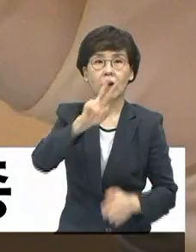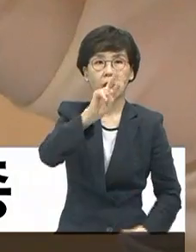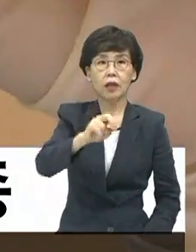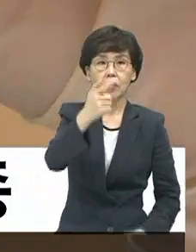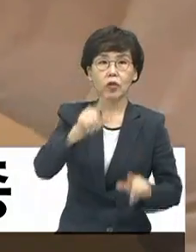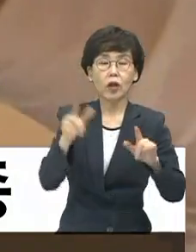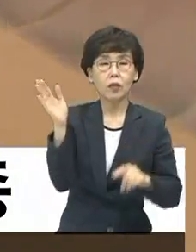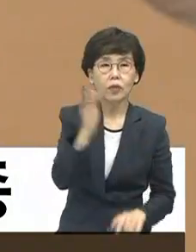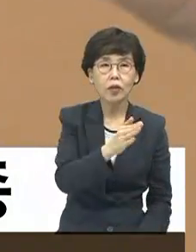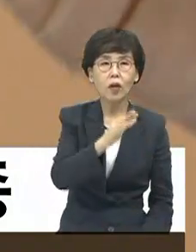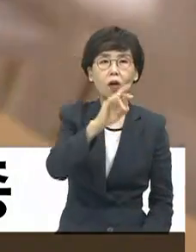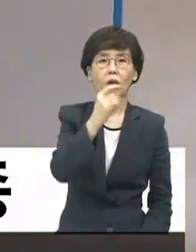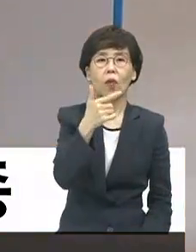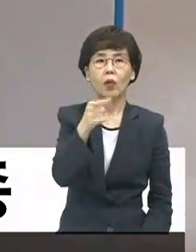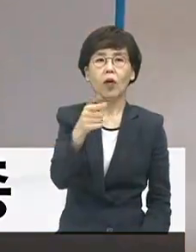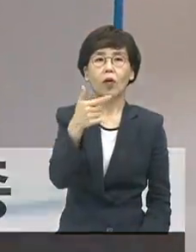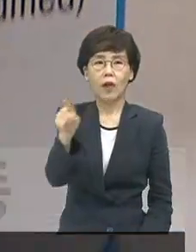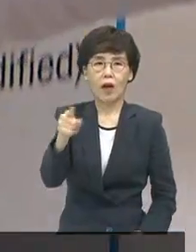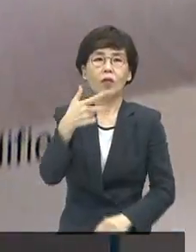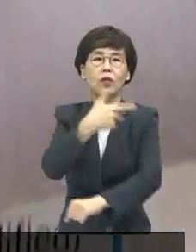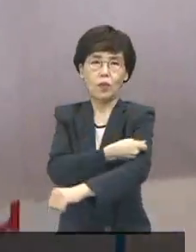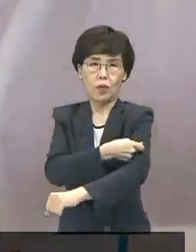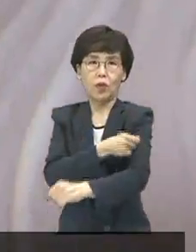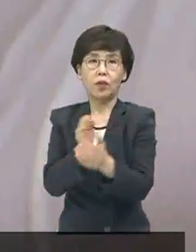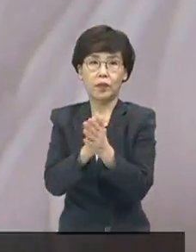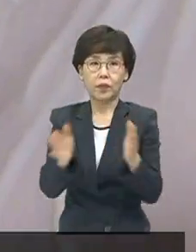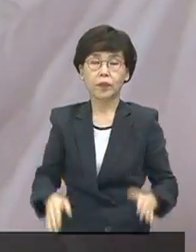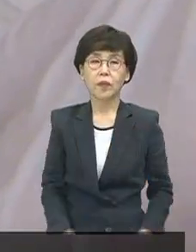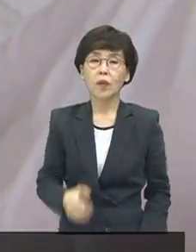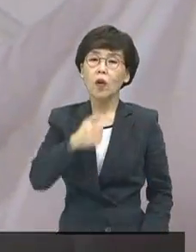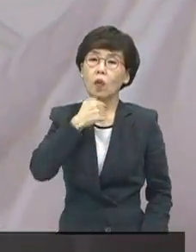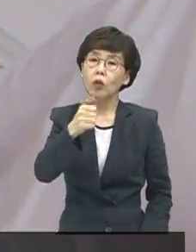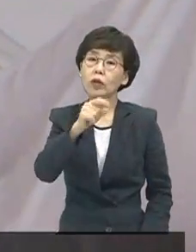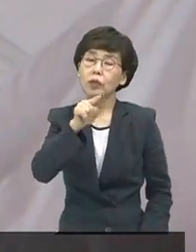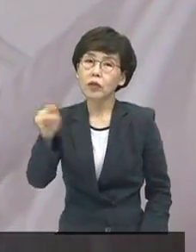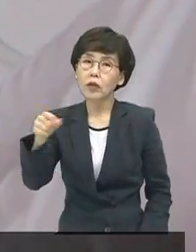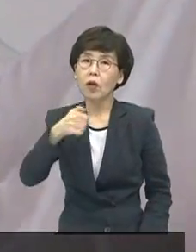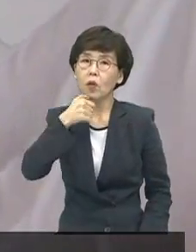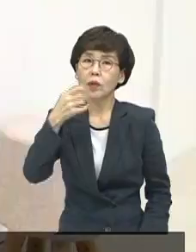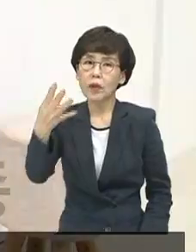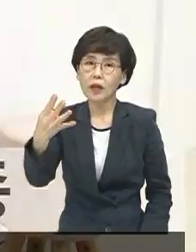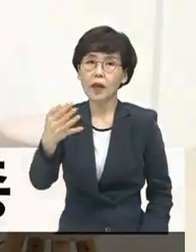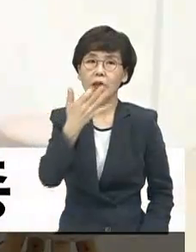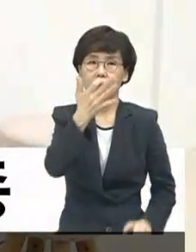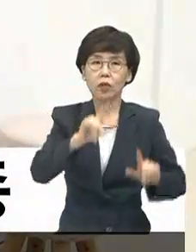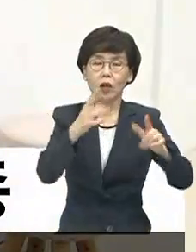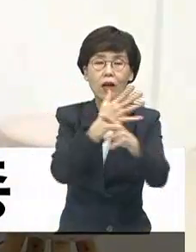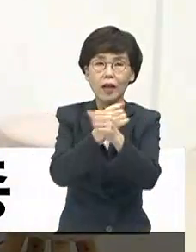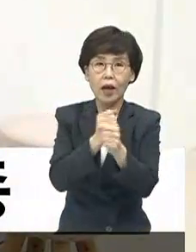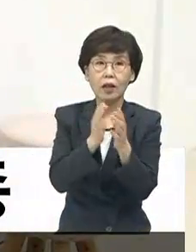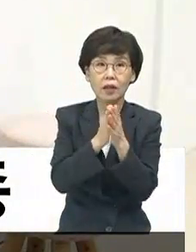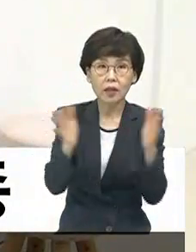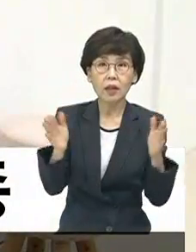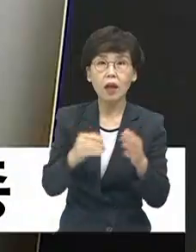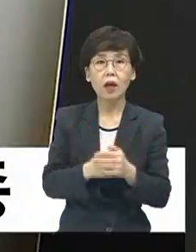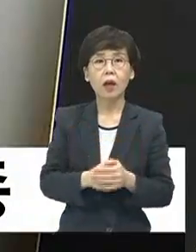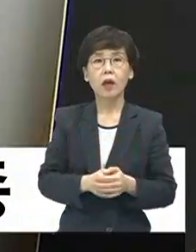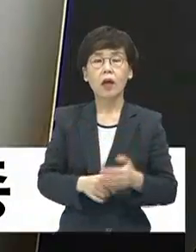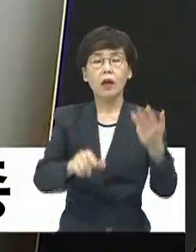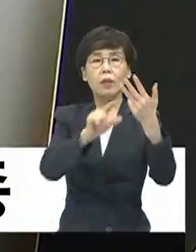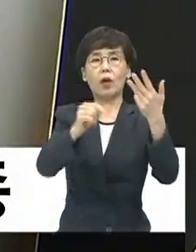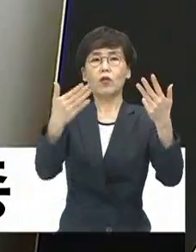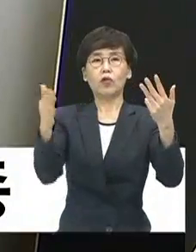26일부터 모더나 백신으로 접종을 시작합니다. 50세부터 54세는 19일 예약을 시작해 다음 달